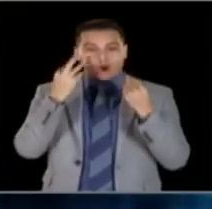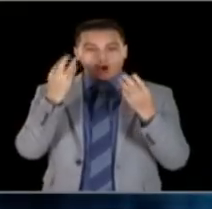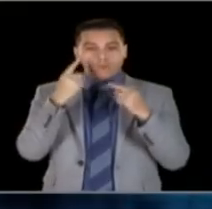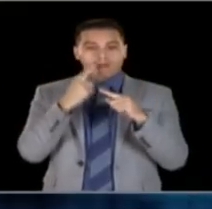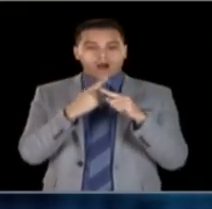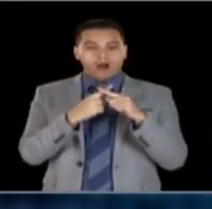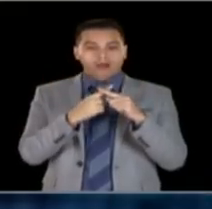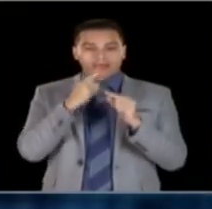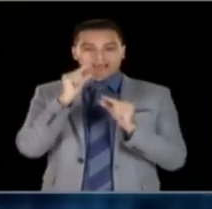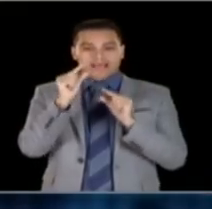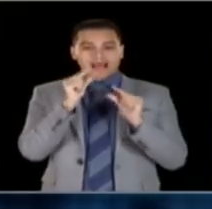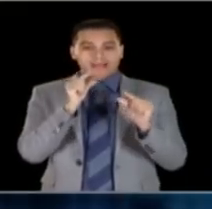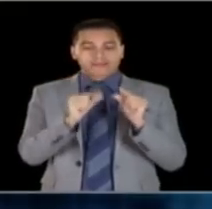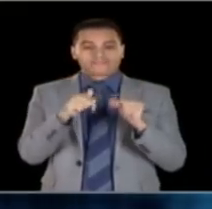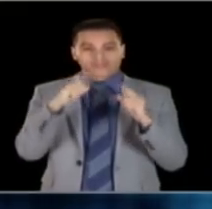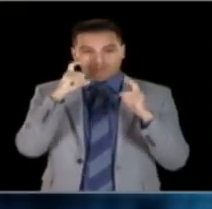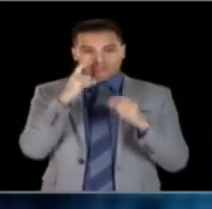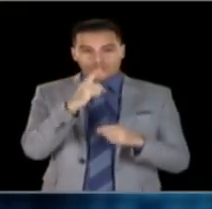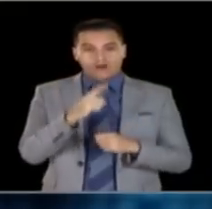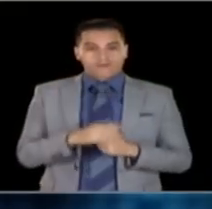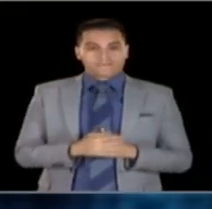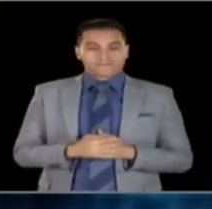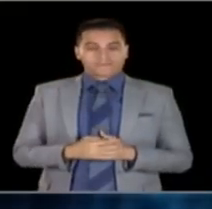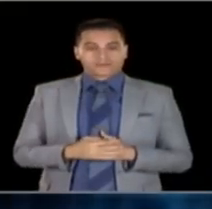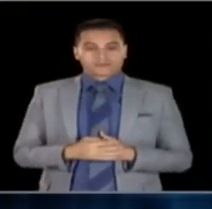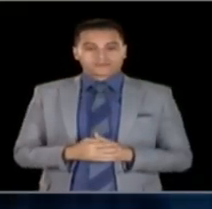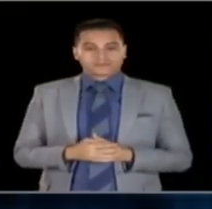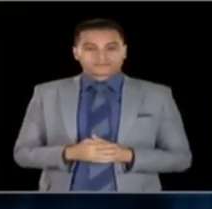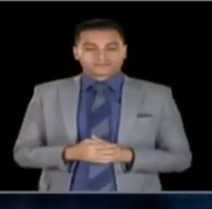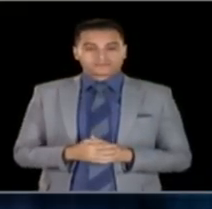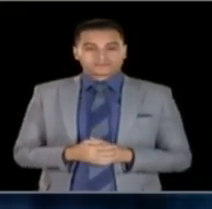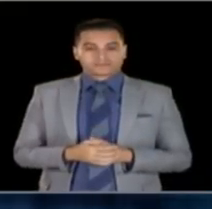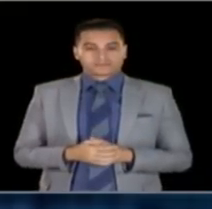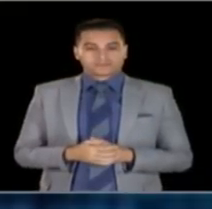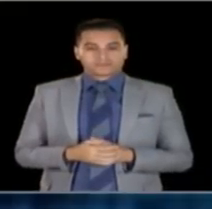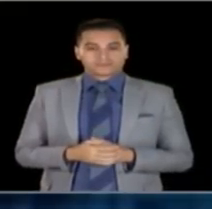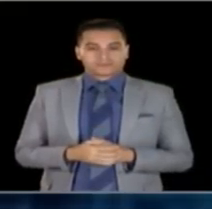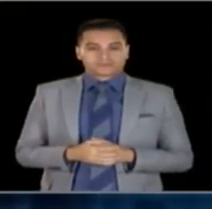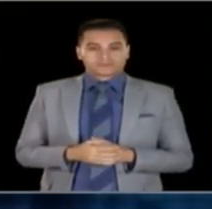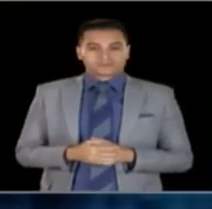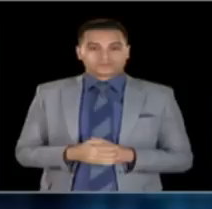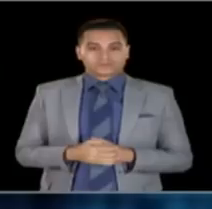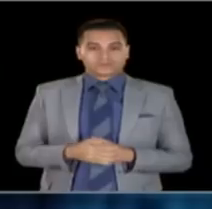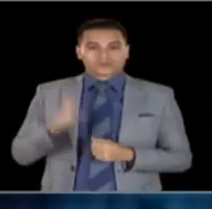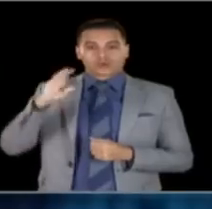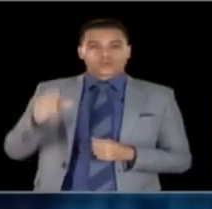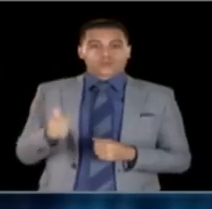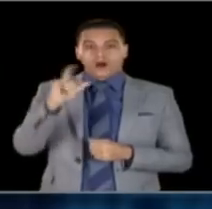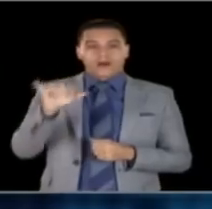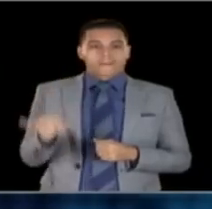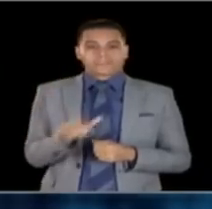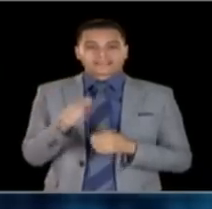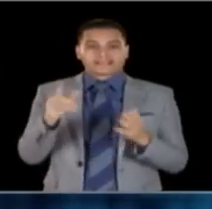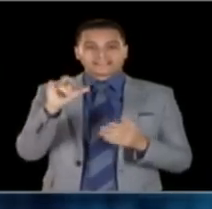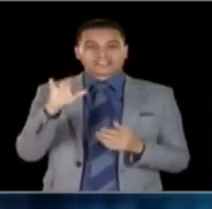كم عدد المعلومات الخاطئة في النص بالصورة؟ كوامي إنكروما